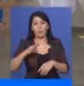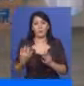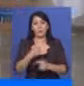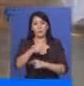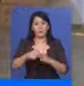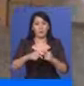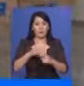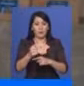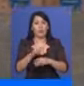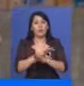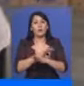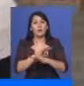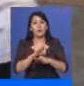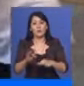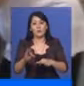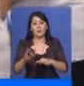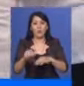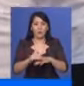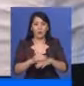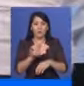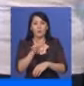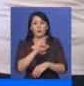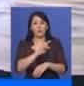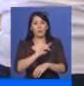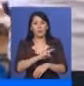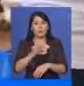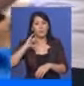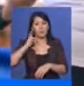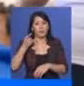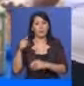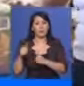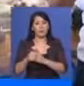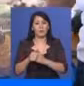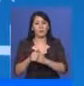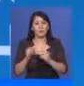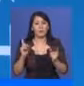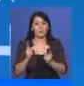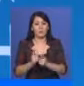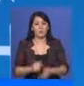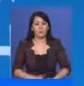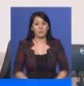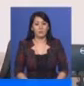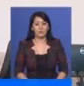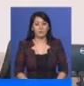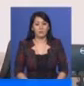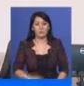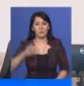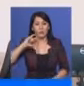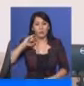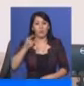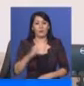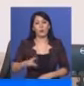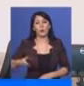Қазақстан облысының кәсіпкерлер палатасы жақсылық жаршысы челленджін павлодарлық әріптестерден қабылдады. Павлодар